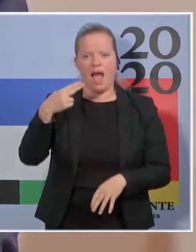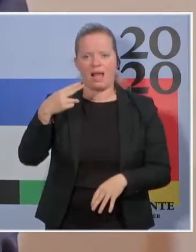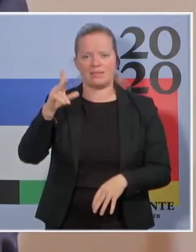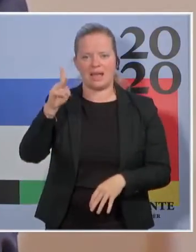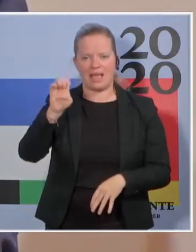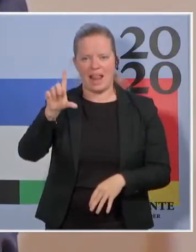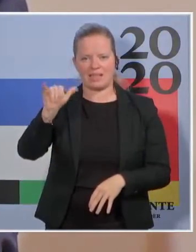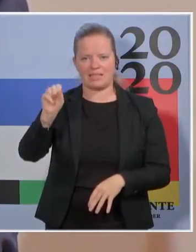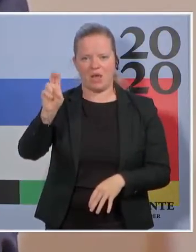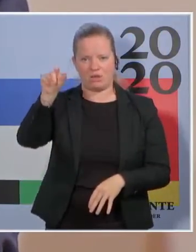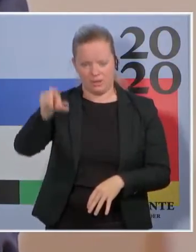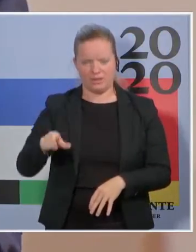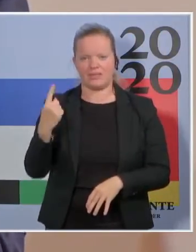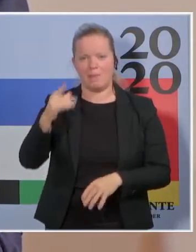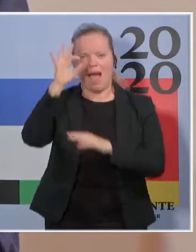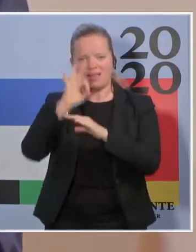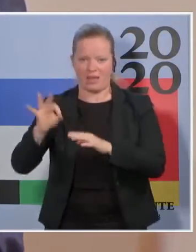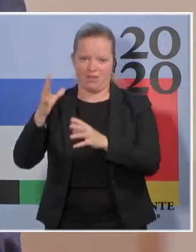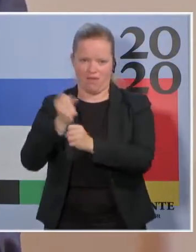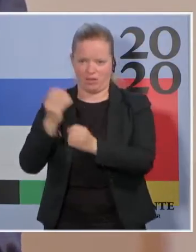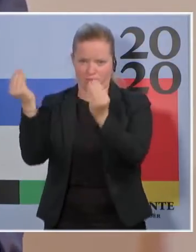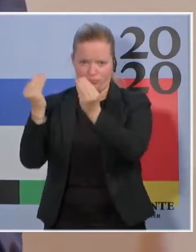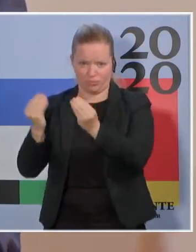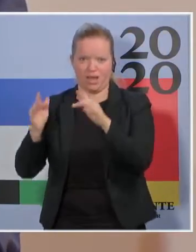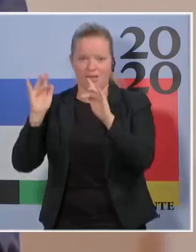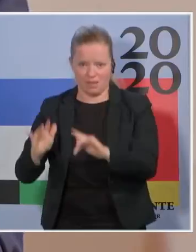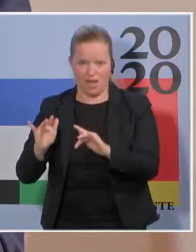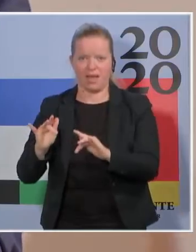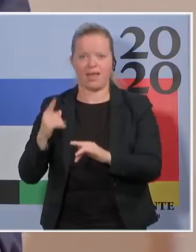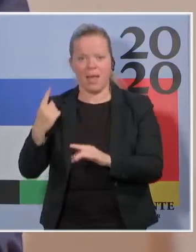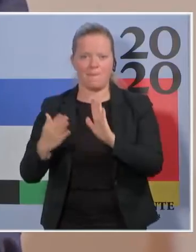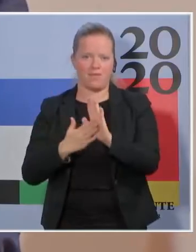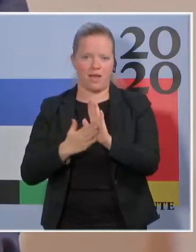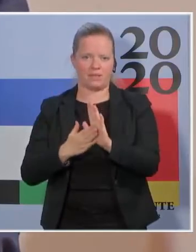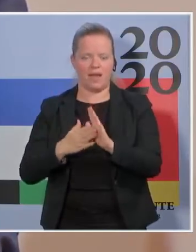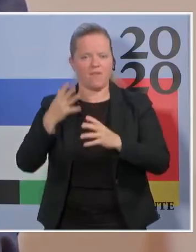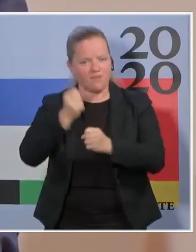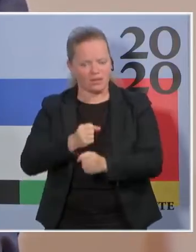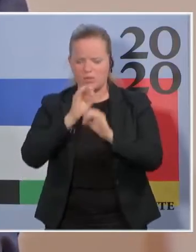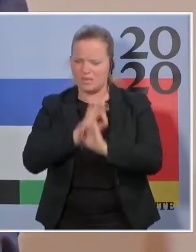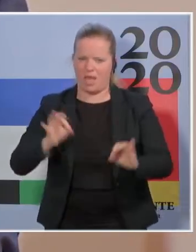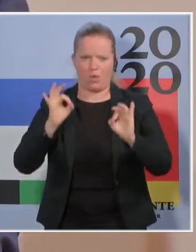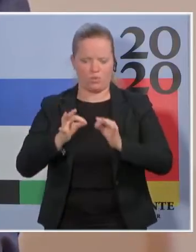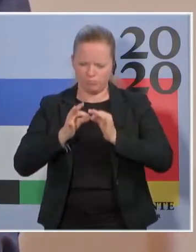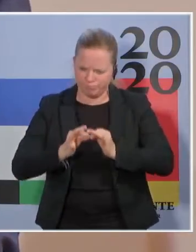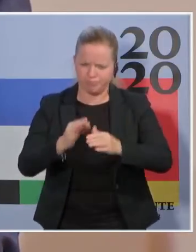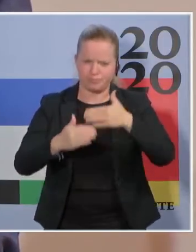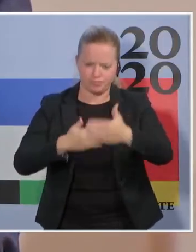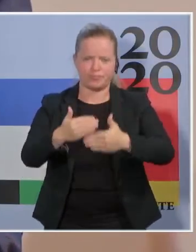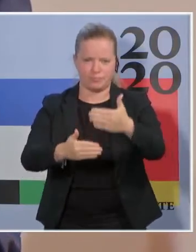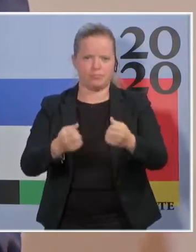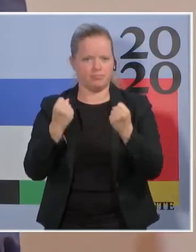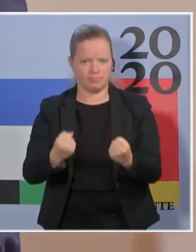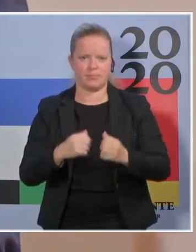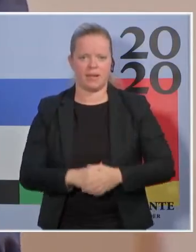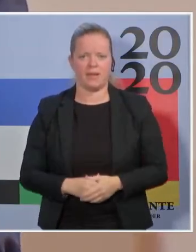Verfassung, wie er schon genannt wurde heute, hat diesen Schritt später kommentiert als Beweis dafür, dass sich die Verfassung vortrefflich bewährt hat.